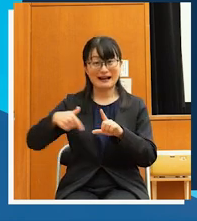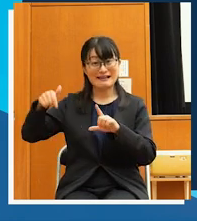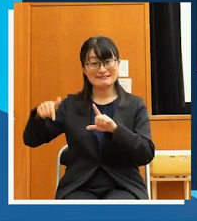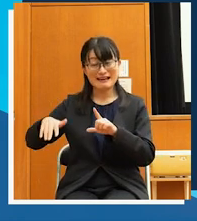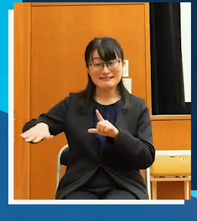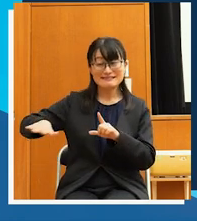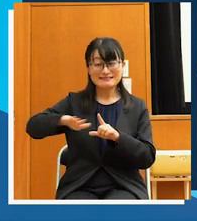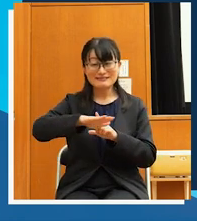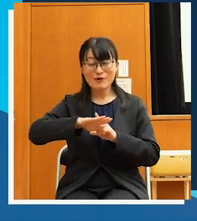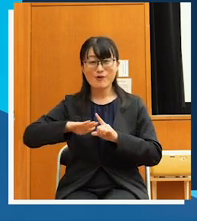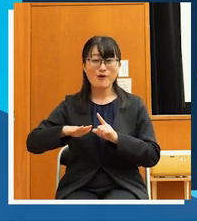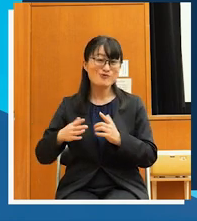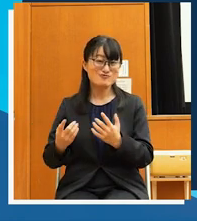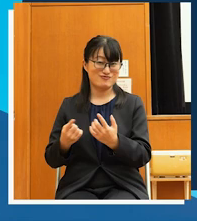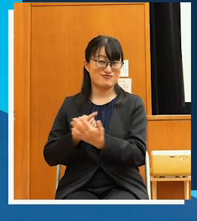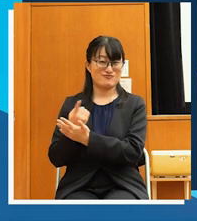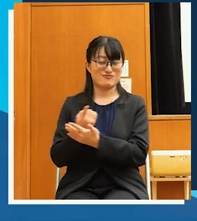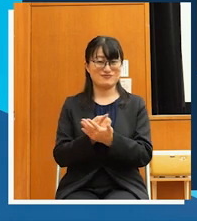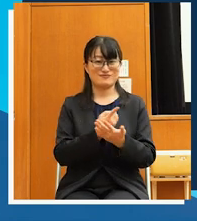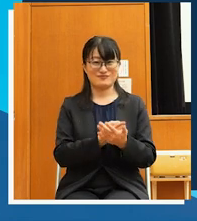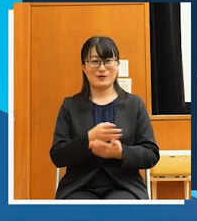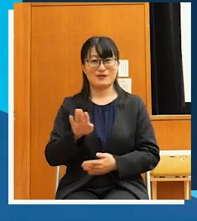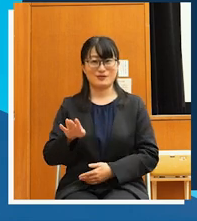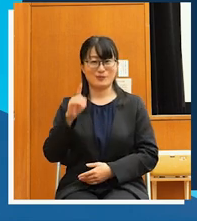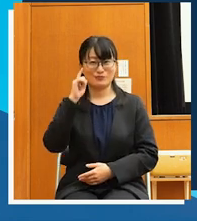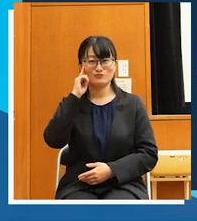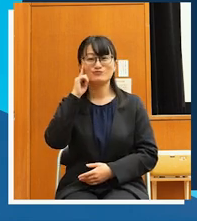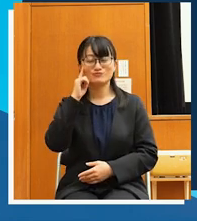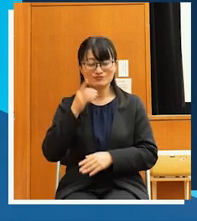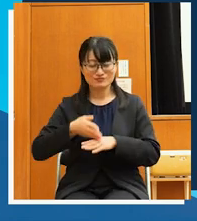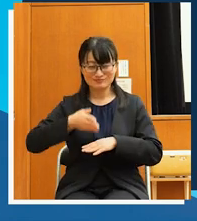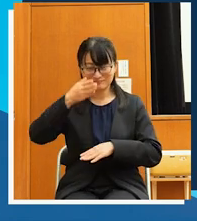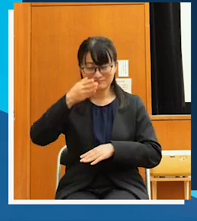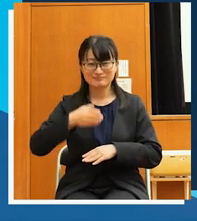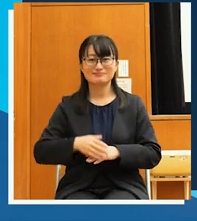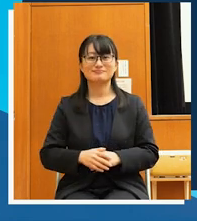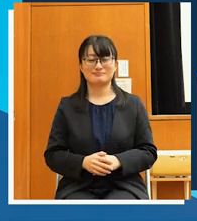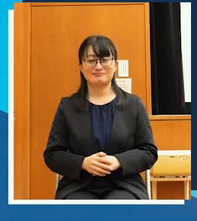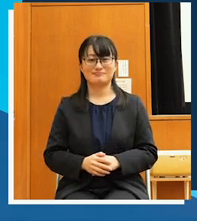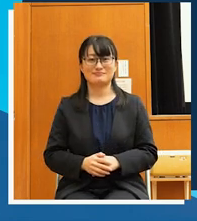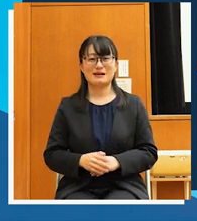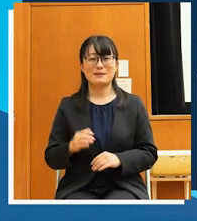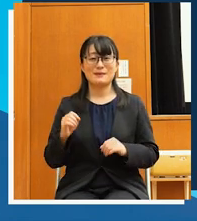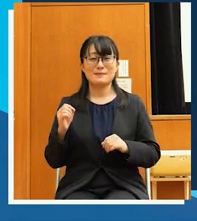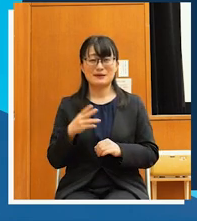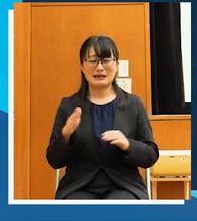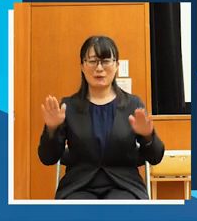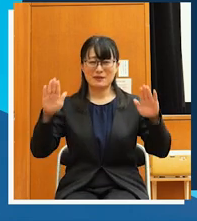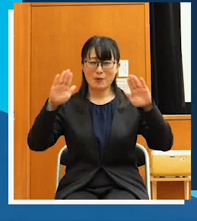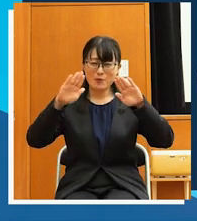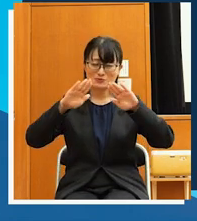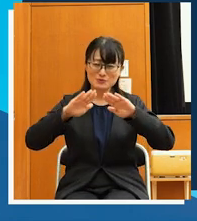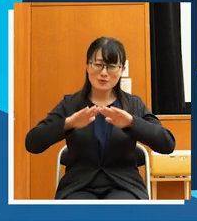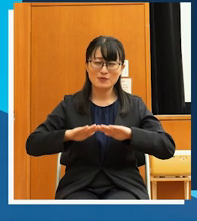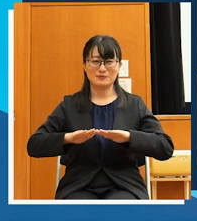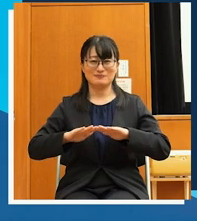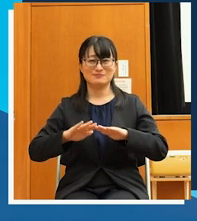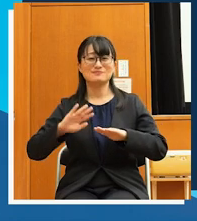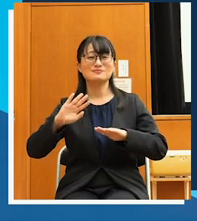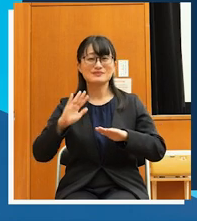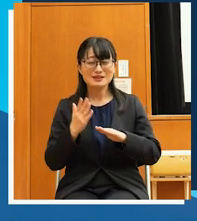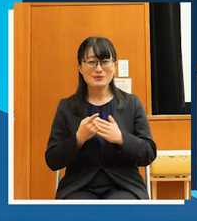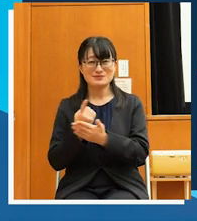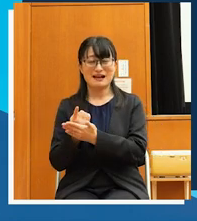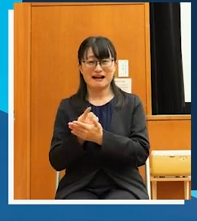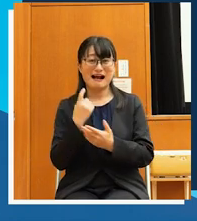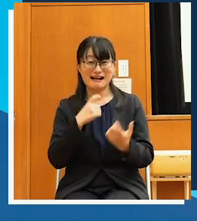なと思います心から感謝を申し上げますそして学生さんもあのもうこんな遅い時間なのに大学に残ってくださって参加をしてくださっ